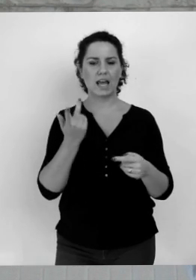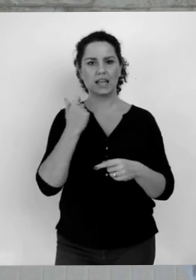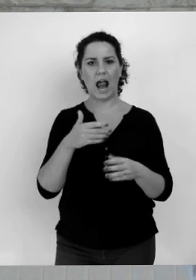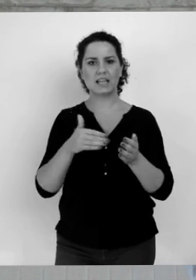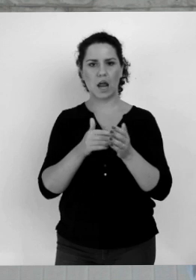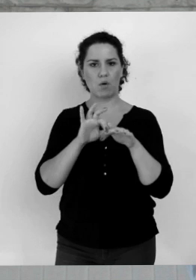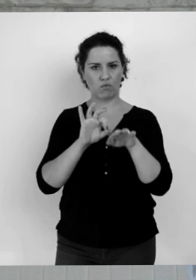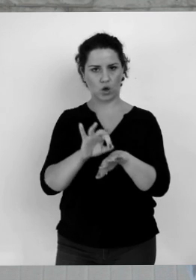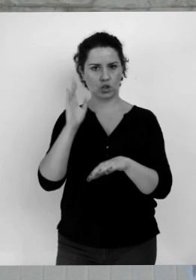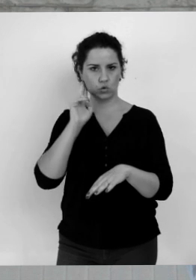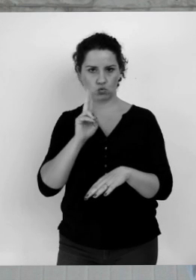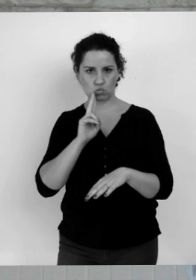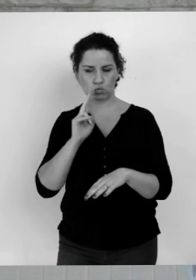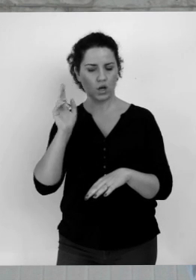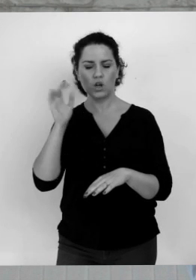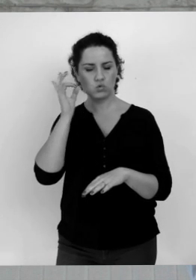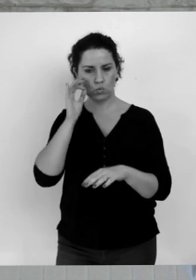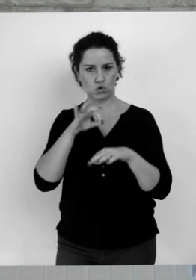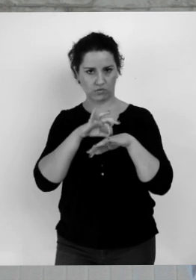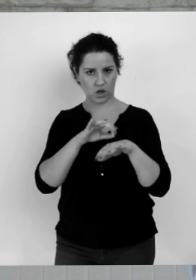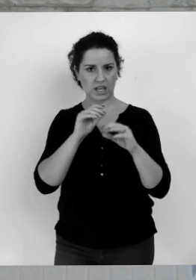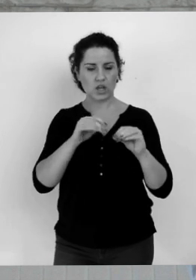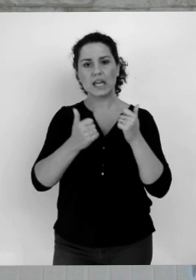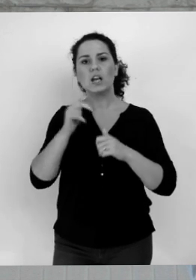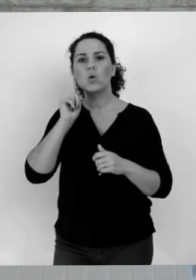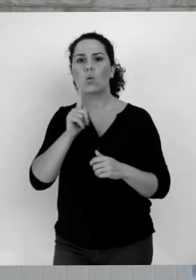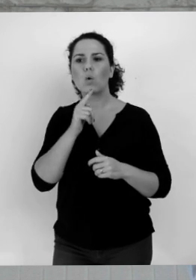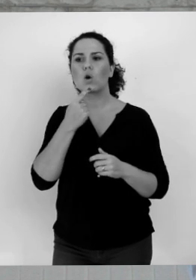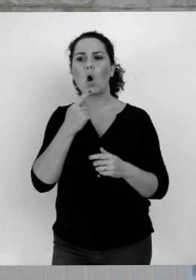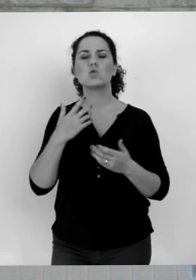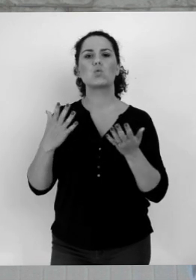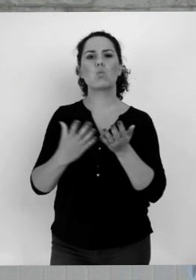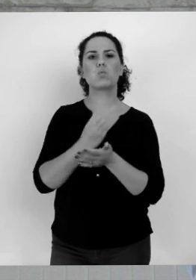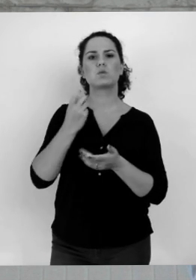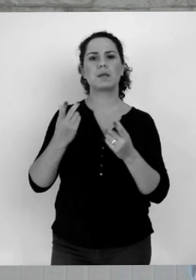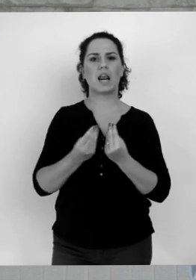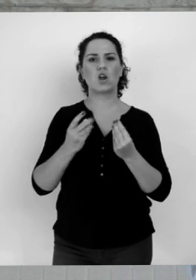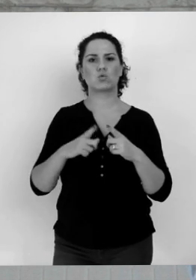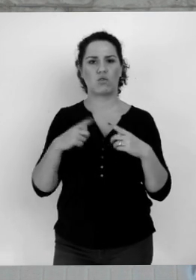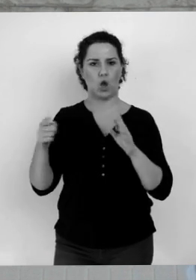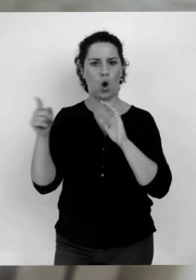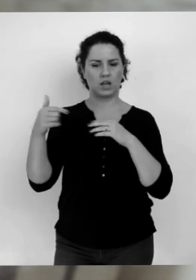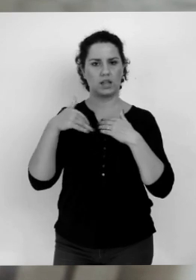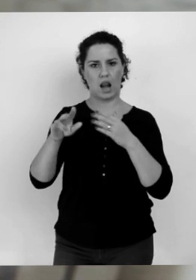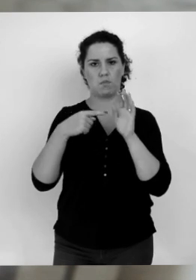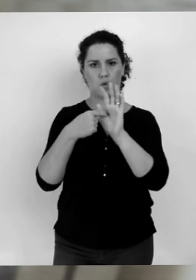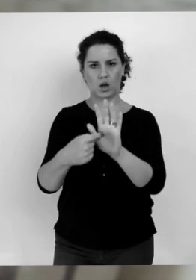čuće voditi i educirati ili gluhi koji su nešto postigli da pokažu dalje?